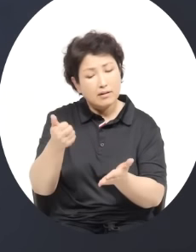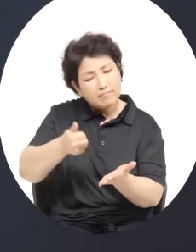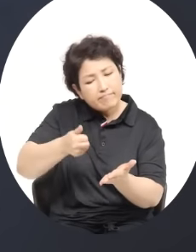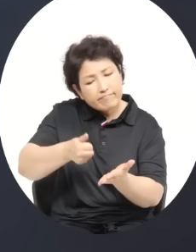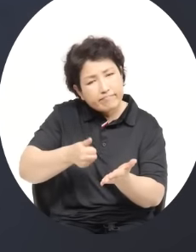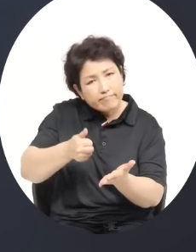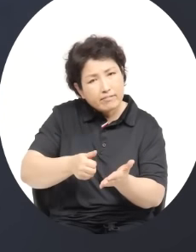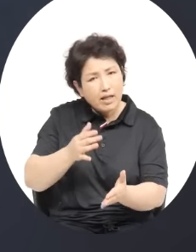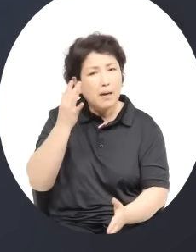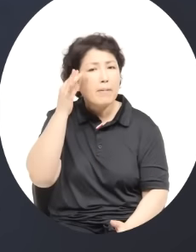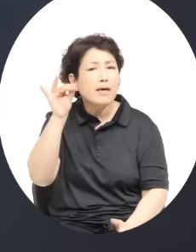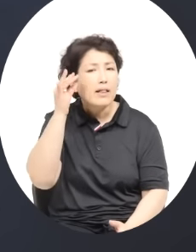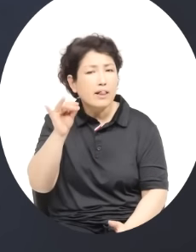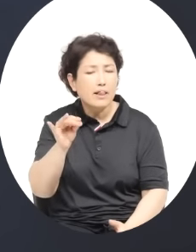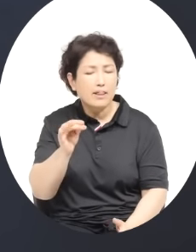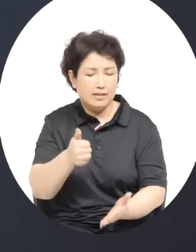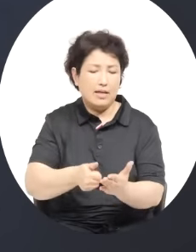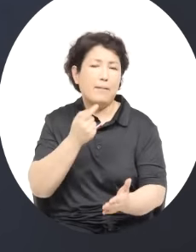뭐라고?